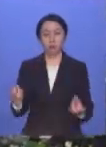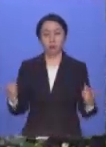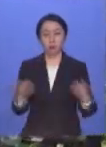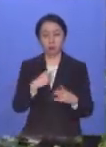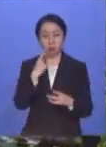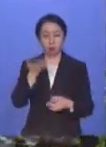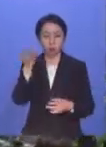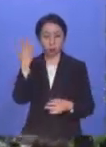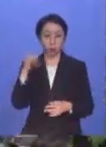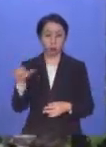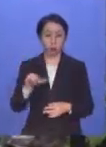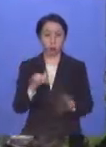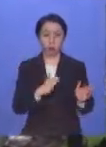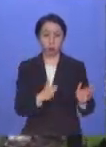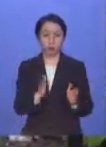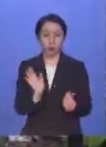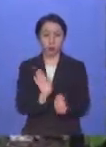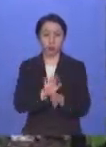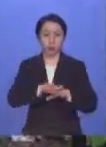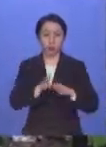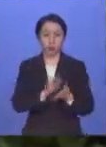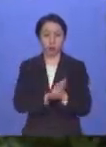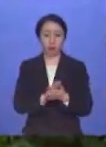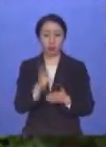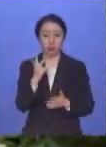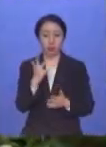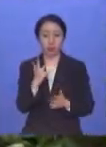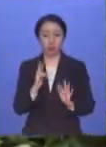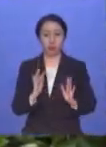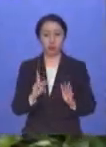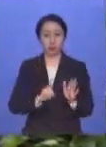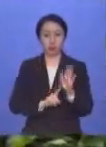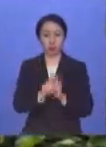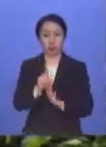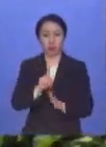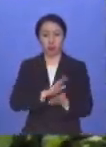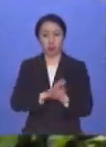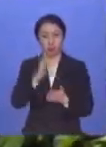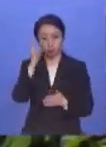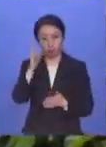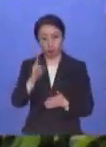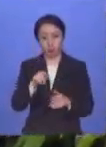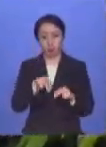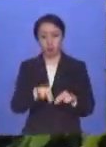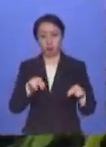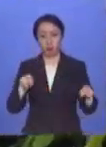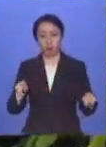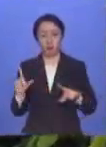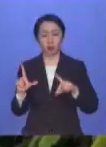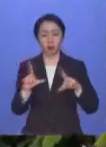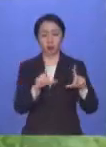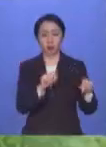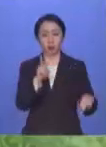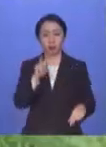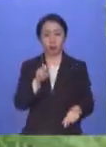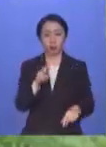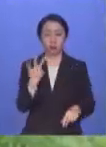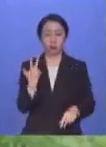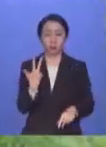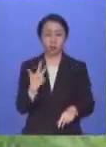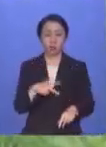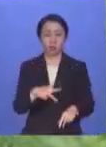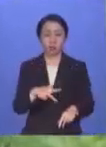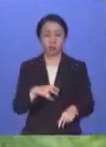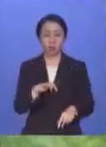что в минувшую субботу от мусора очищено 3 сквера. Всего с начала акции «Таза Казахстан» из Петропавловска вывезено более 230